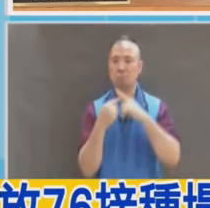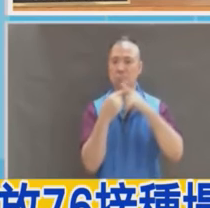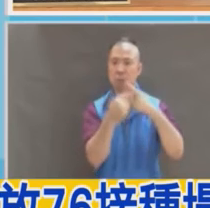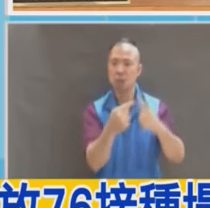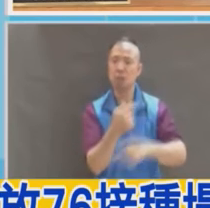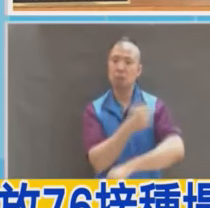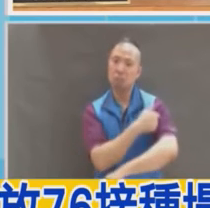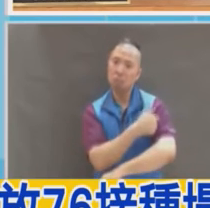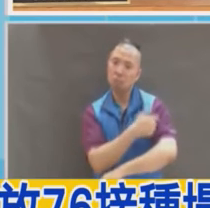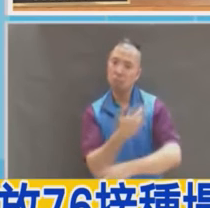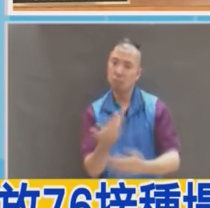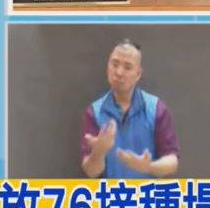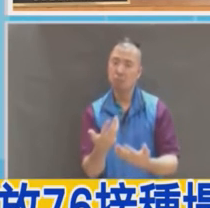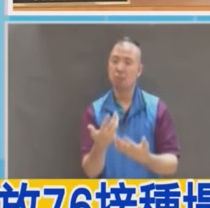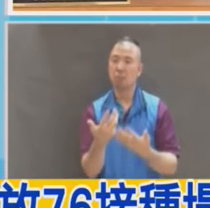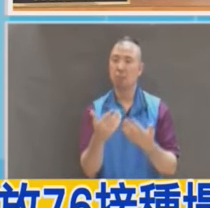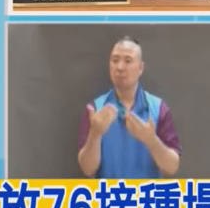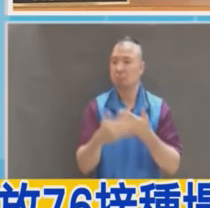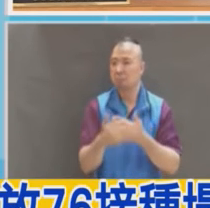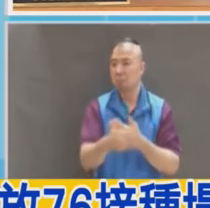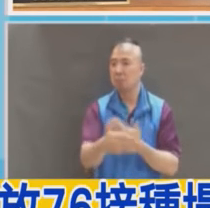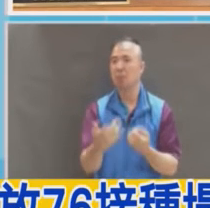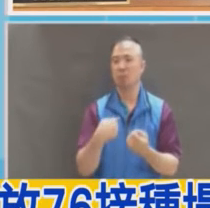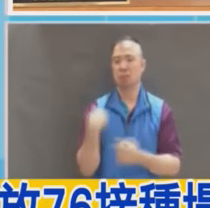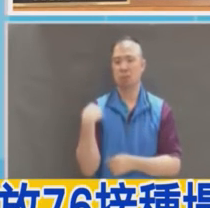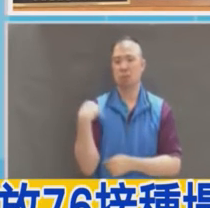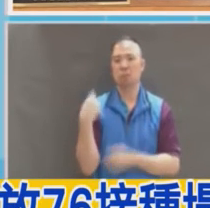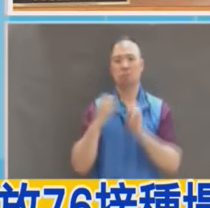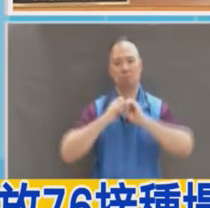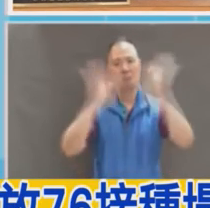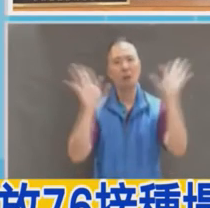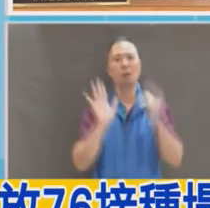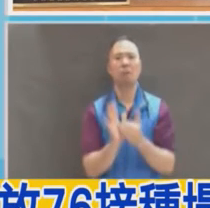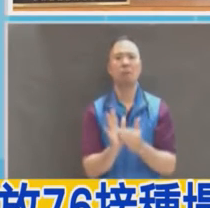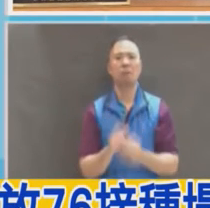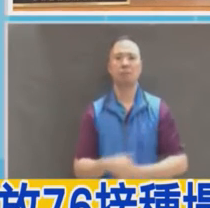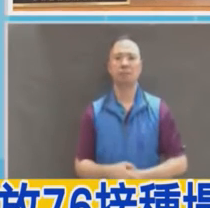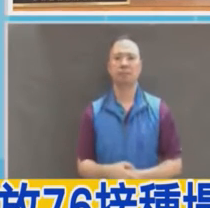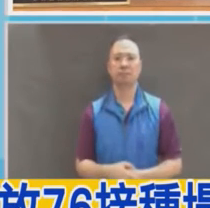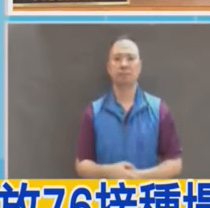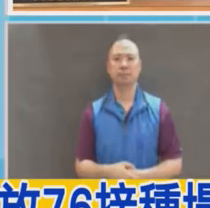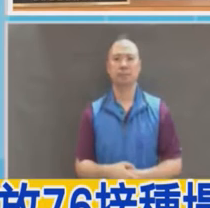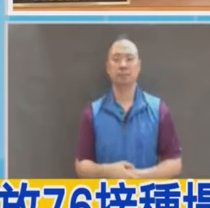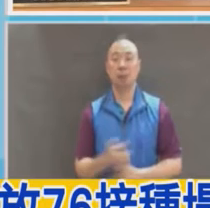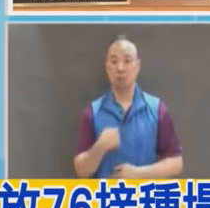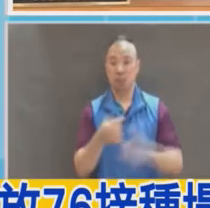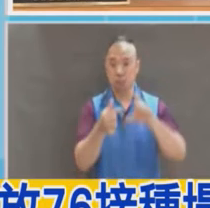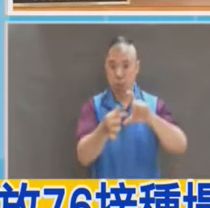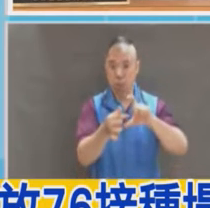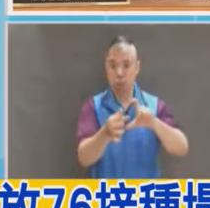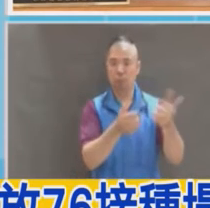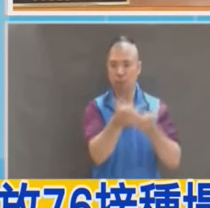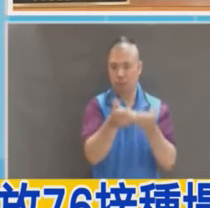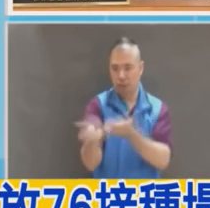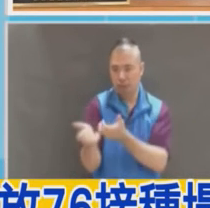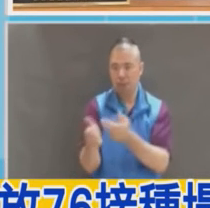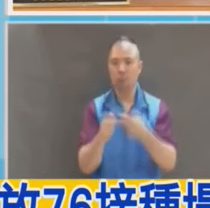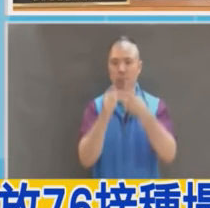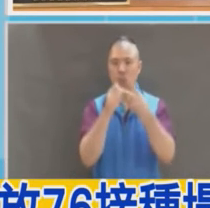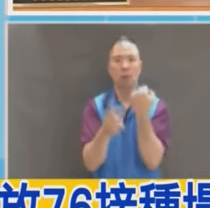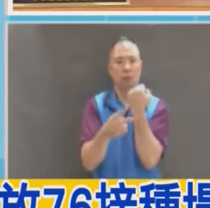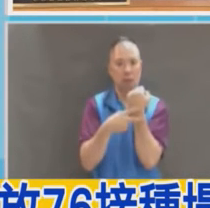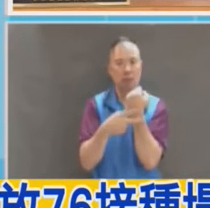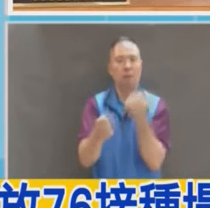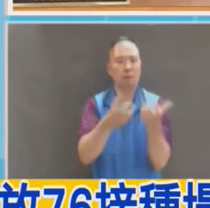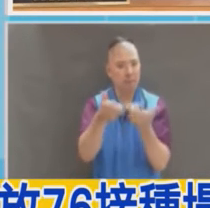案，所以当今天早上疫苗一来的时候，我们当时就一估